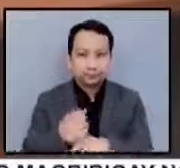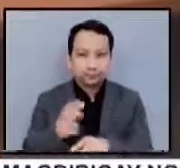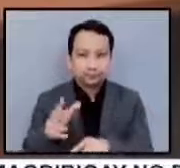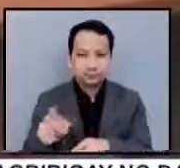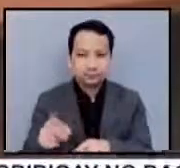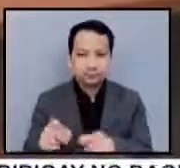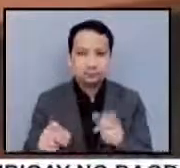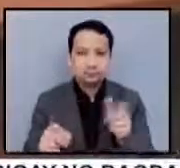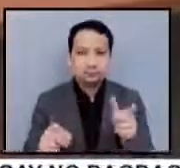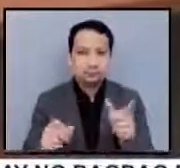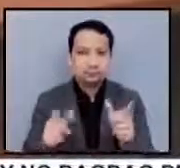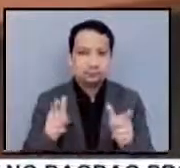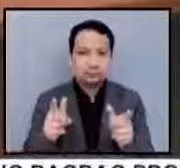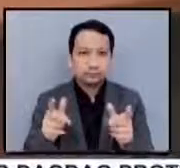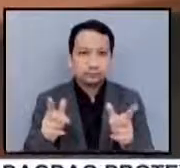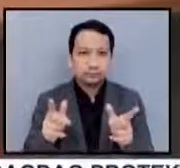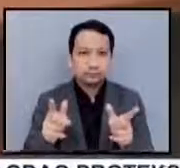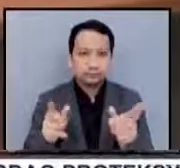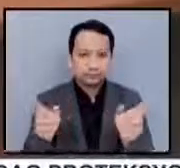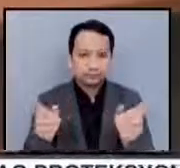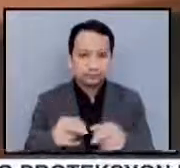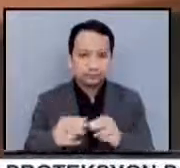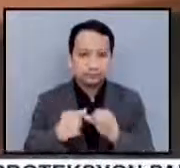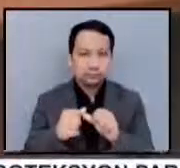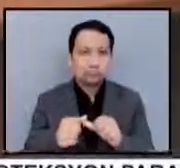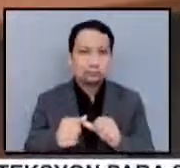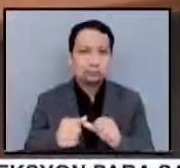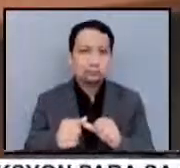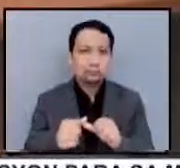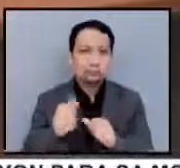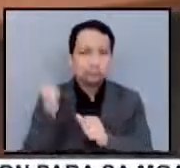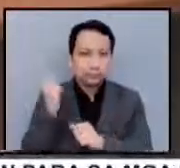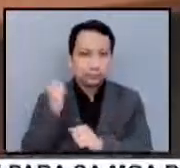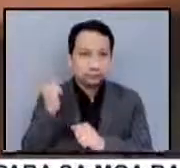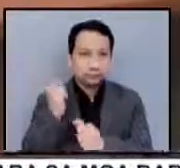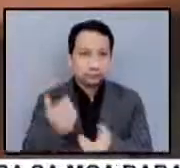2023. Maikli lamang po ito. Kaya sana po magparehistro tayo ng maaga.